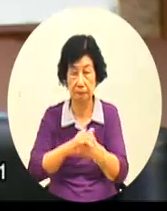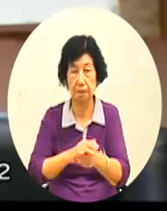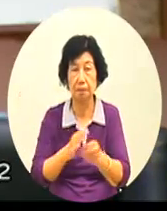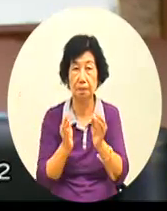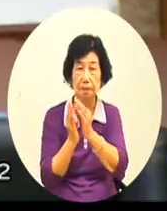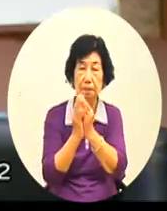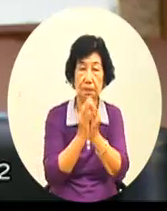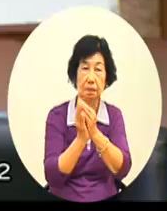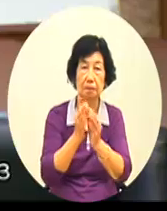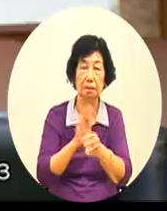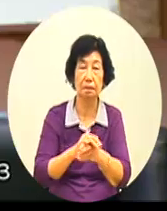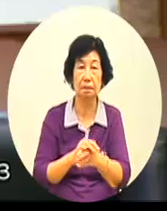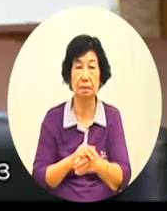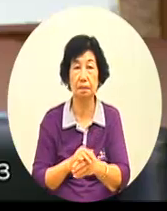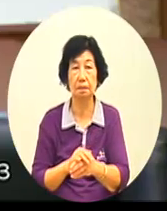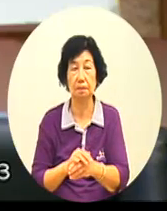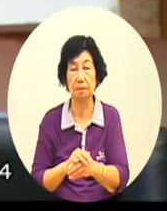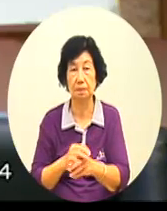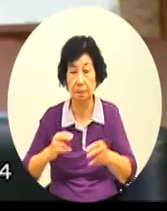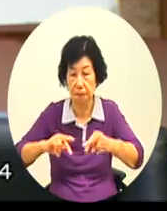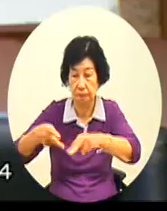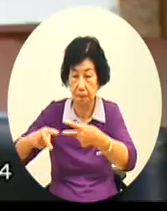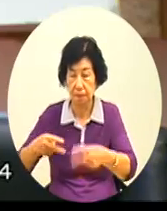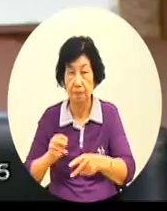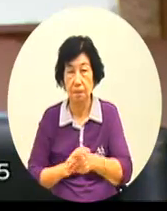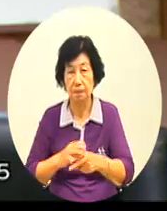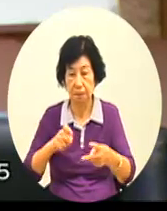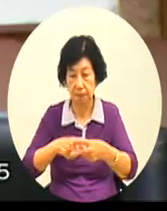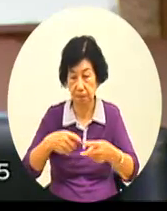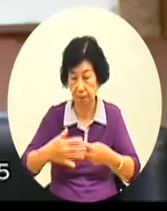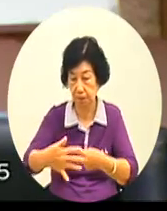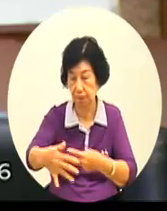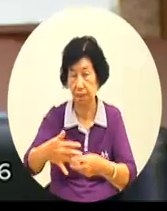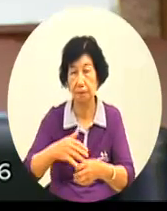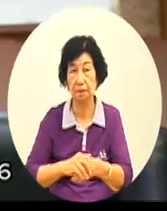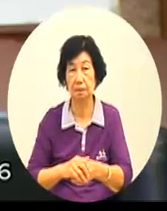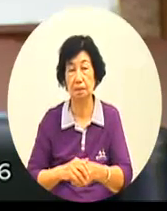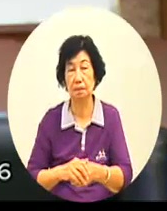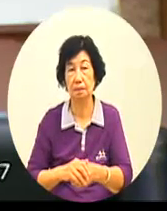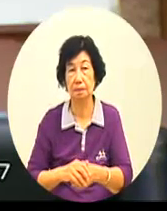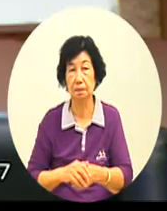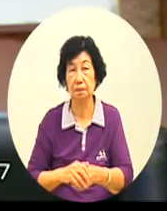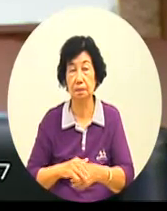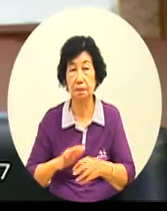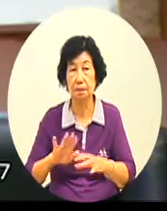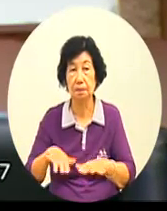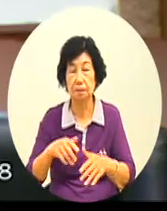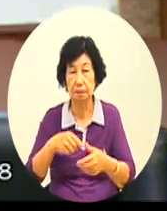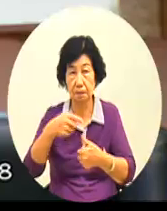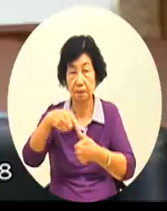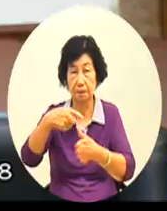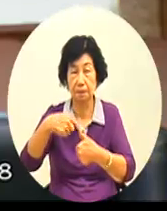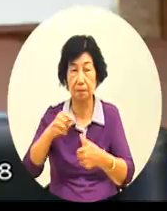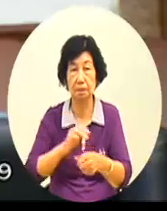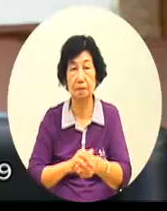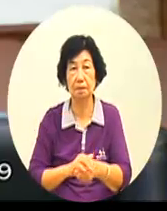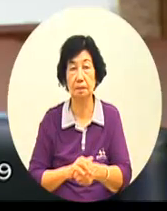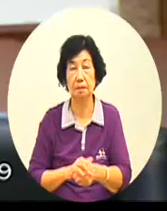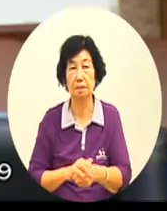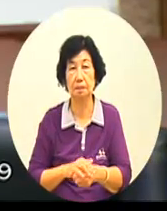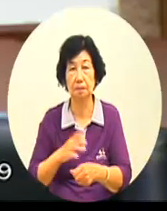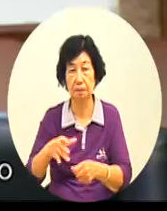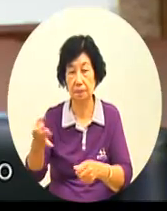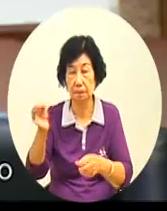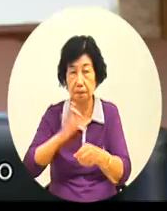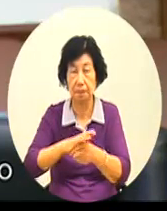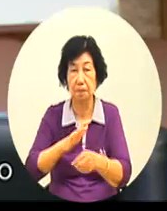的清疏工程的经费大概是多少？有没有请教我们各补助单